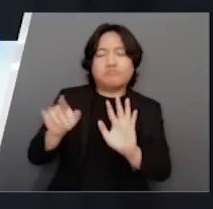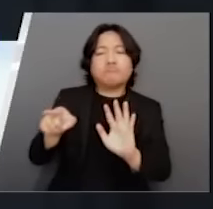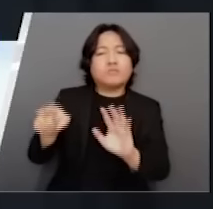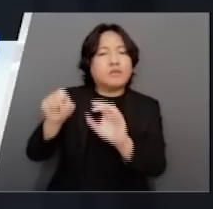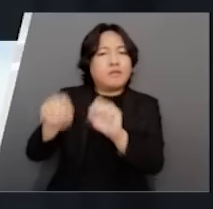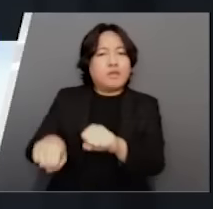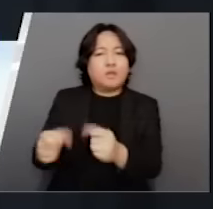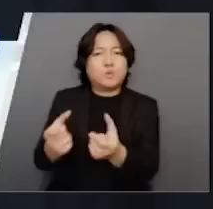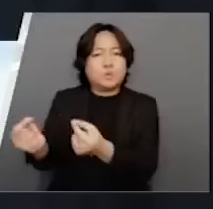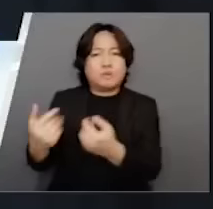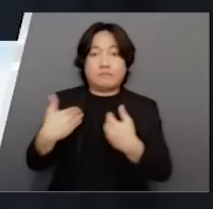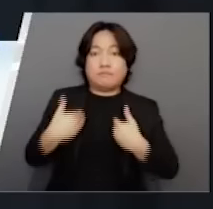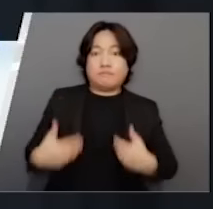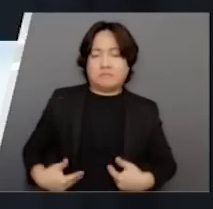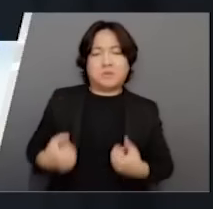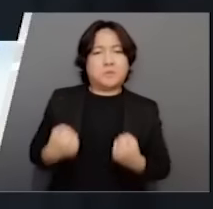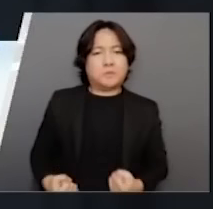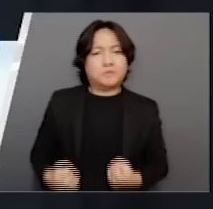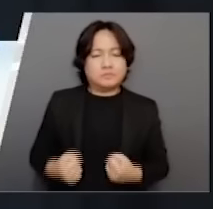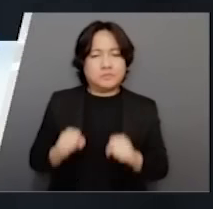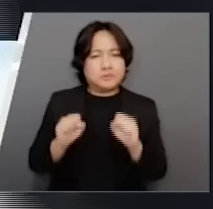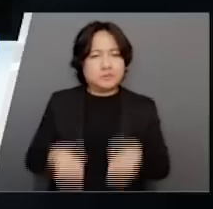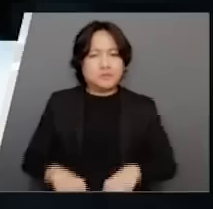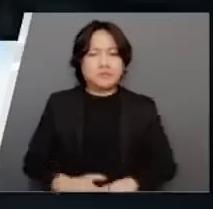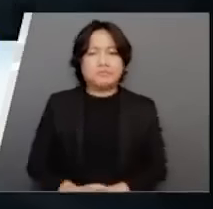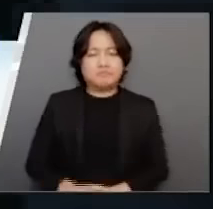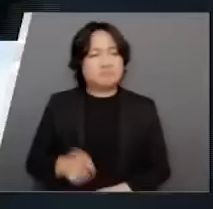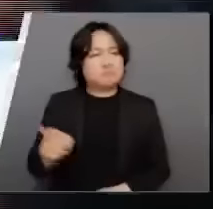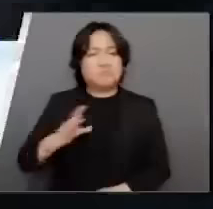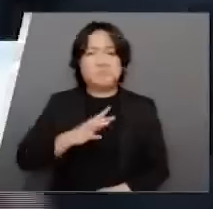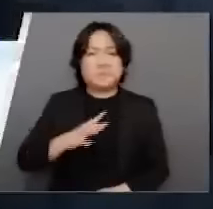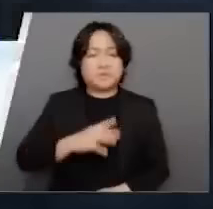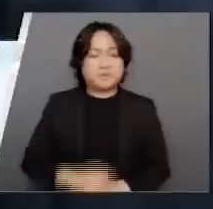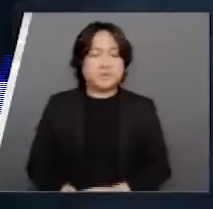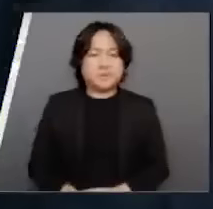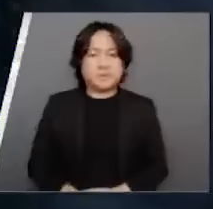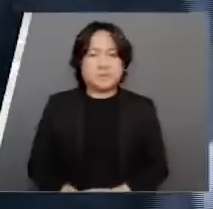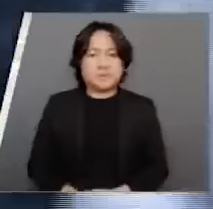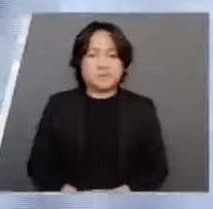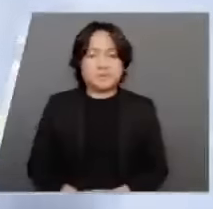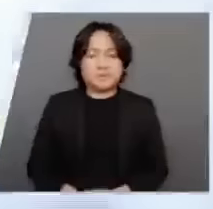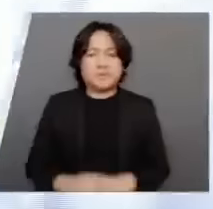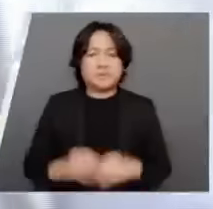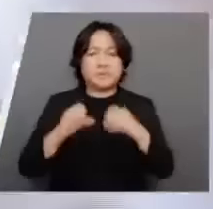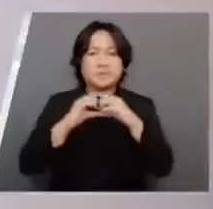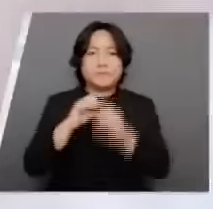health-wise. So, he'll be okay. Para sa GMA